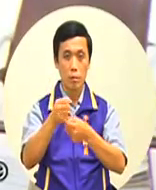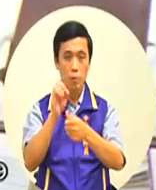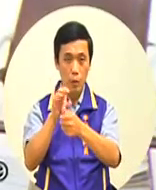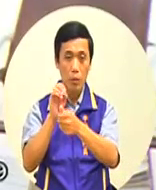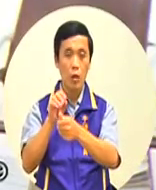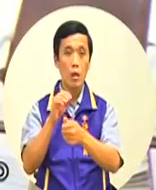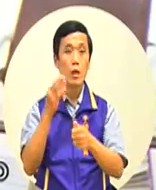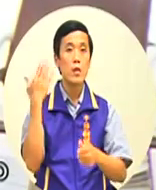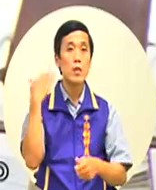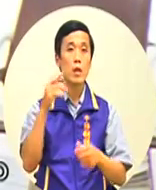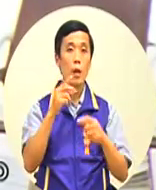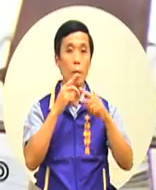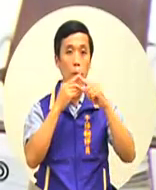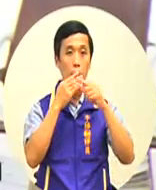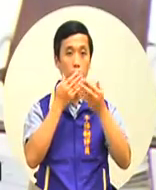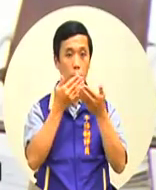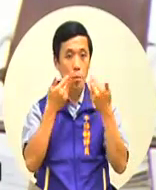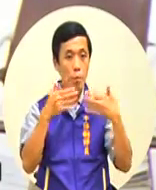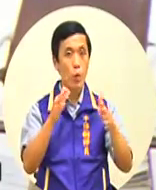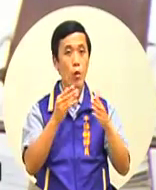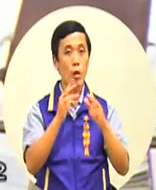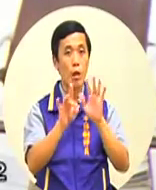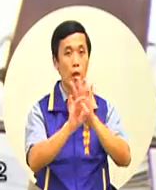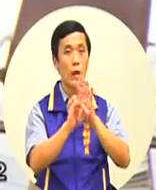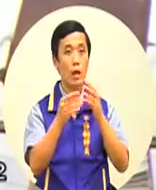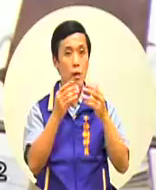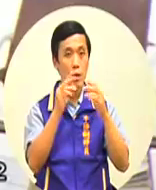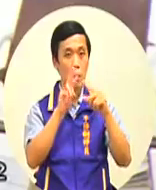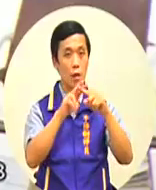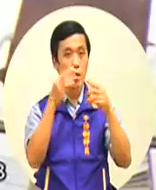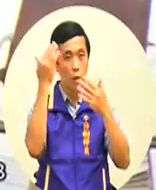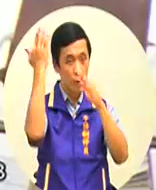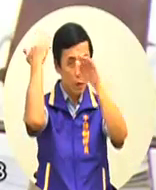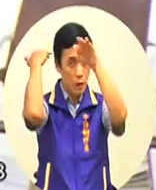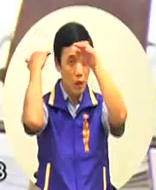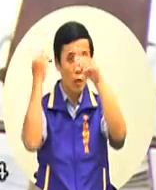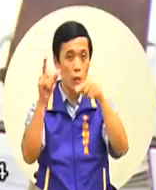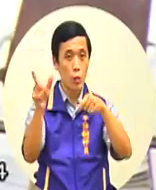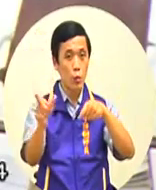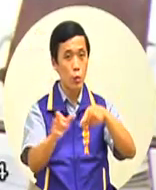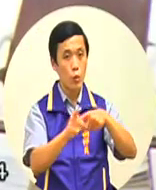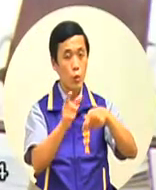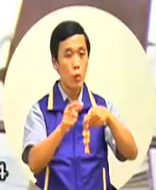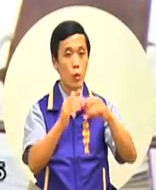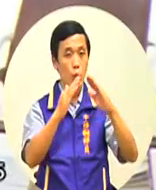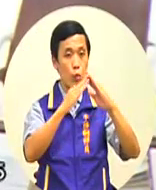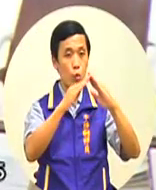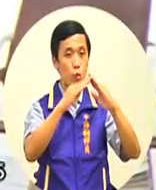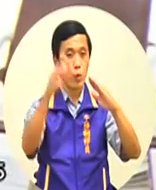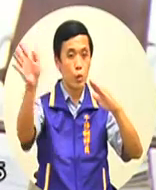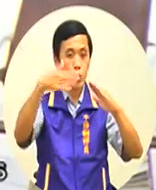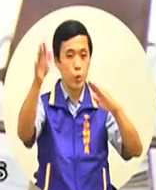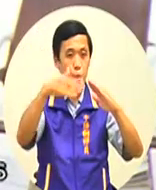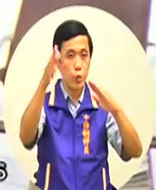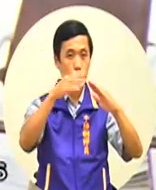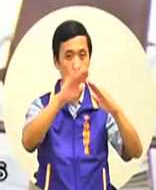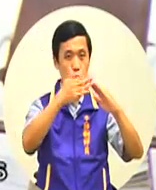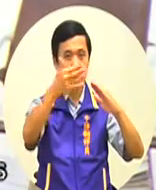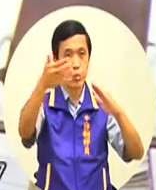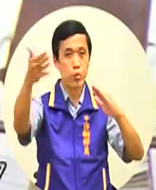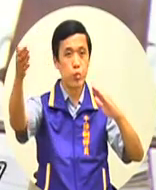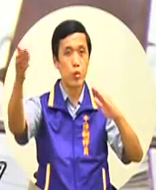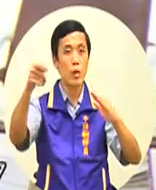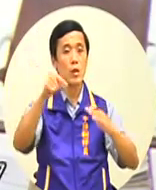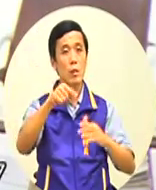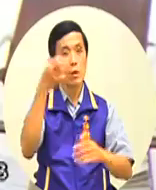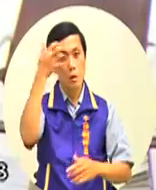蒂台风哦，把我们都飞走了，都把我们吹走了哦。啊，所以吹走了哇，人家长辈他们又是